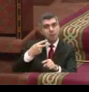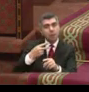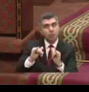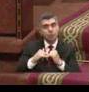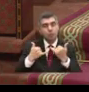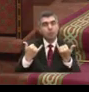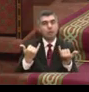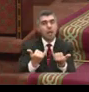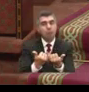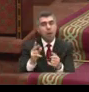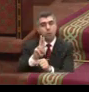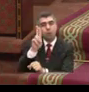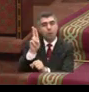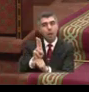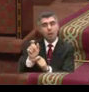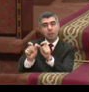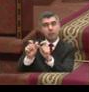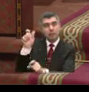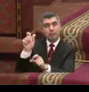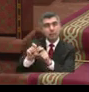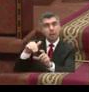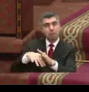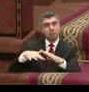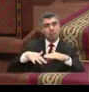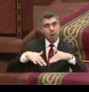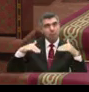دستوريا لاسئله النواب واجوبه الحكومه.